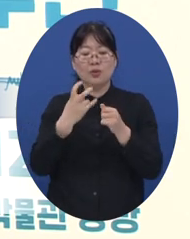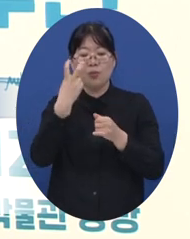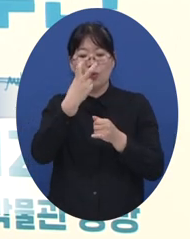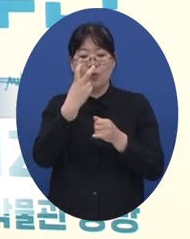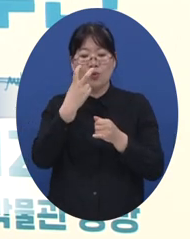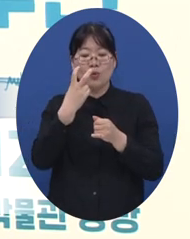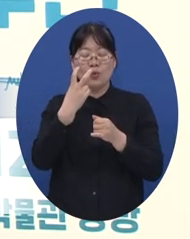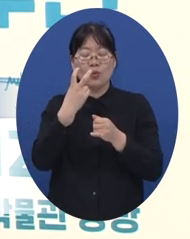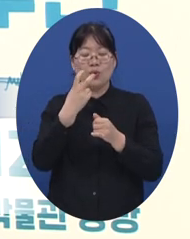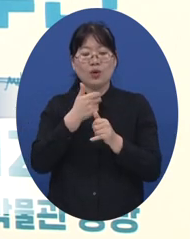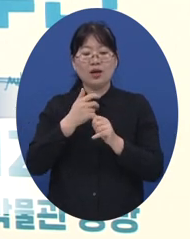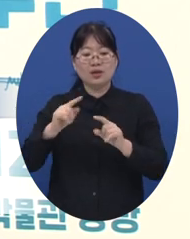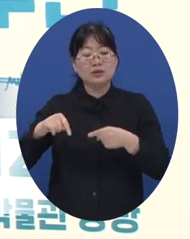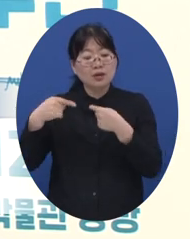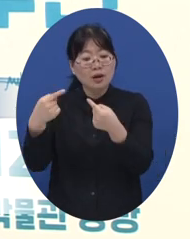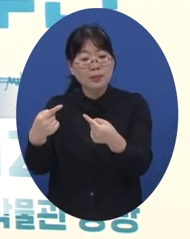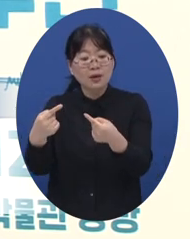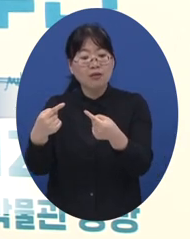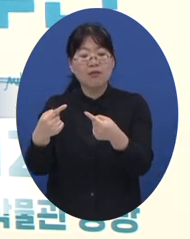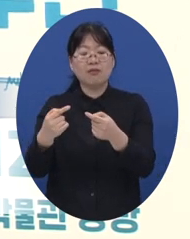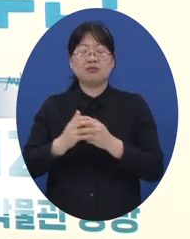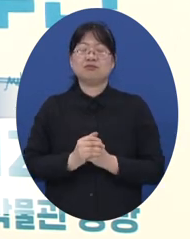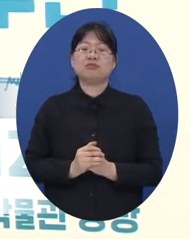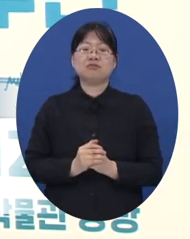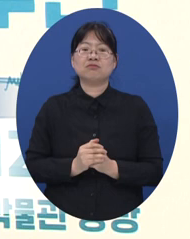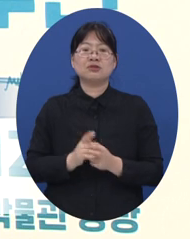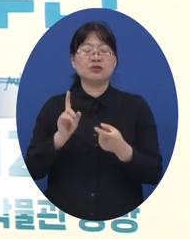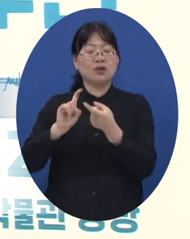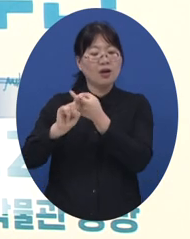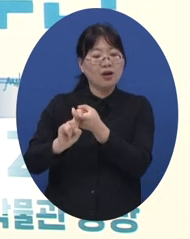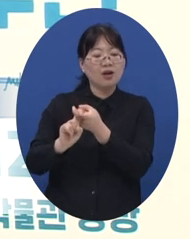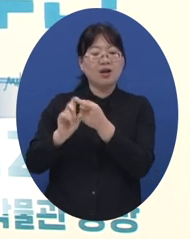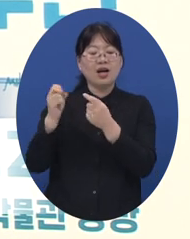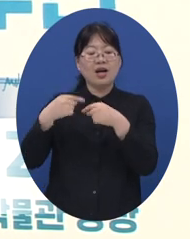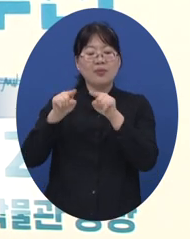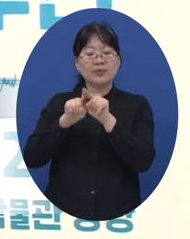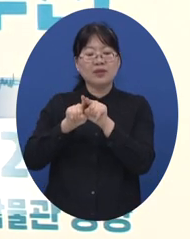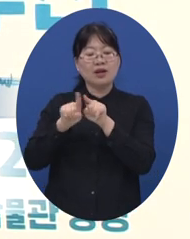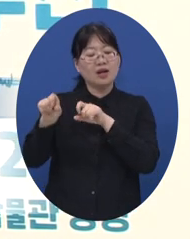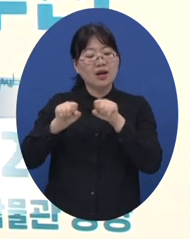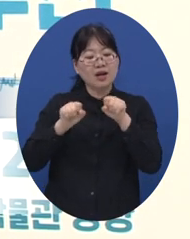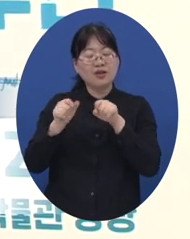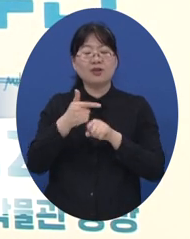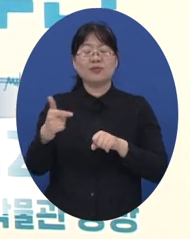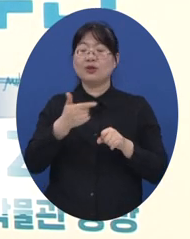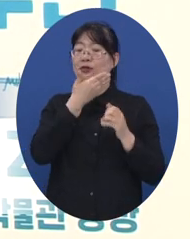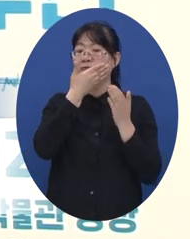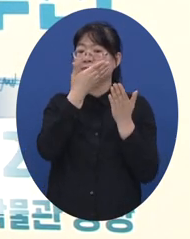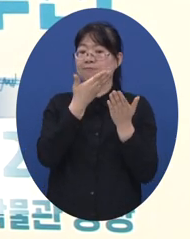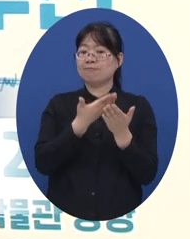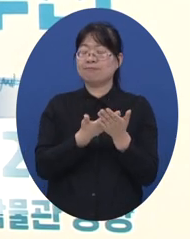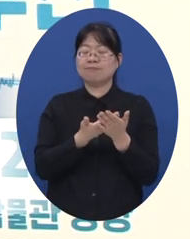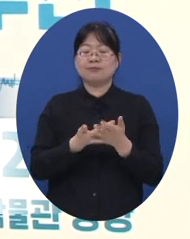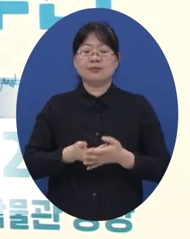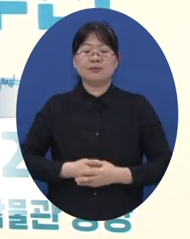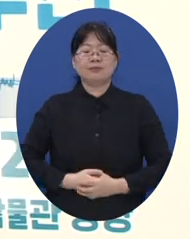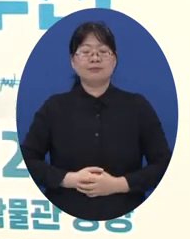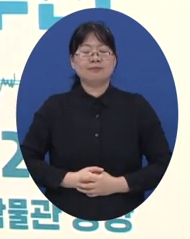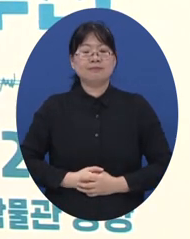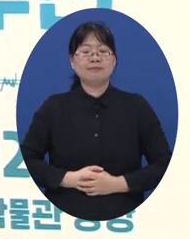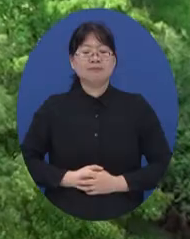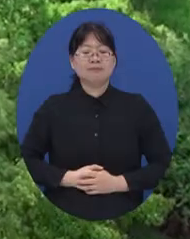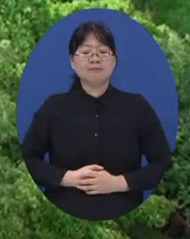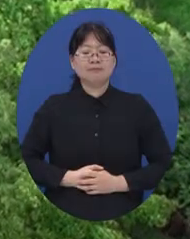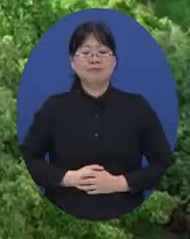주민이 그 보호관리 체계에 참여하고 호응하고 함께 해나가는 것이 매우